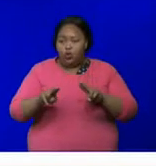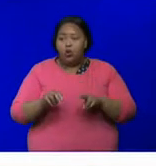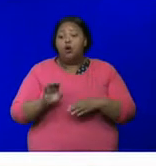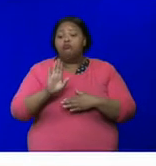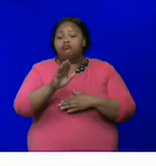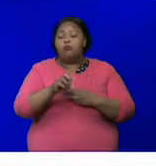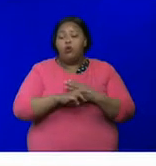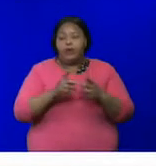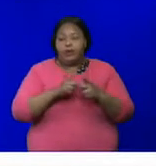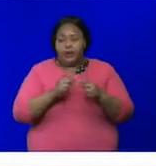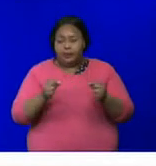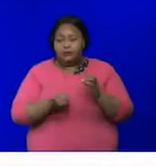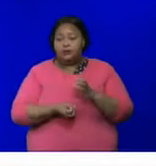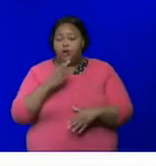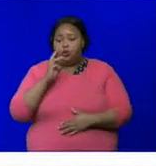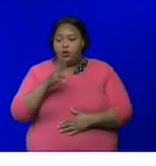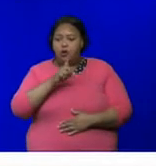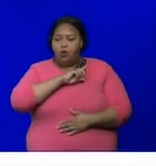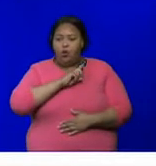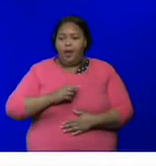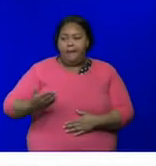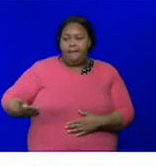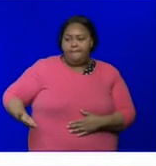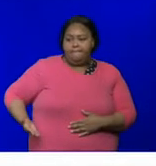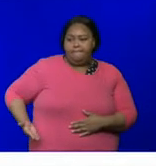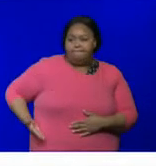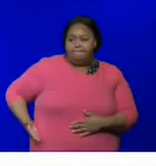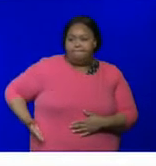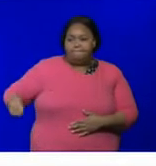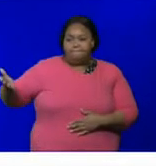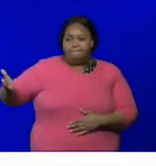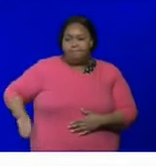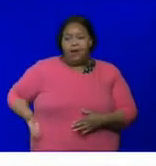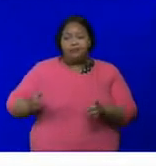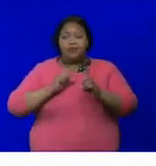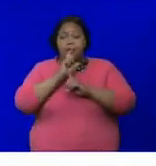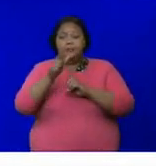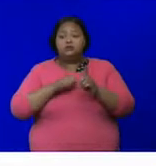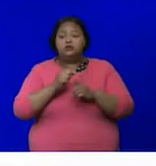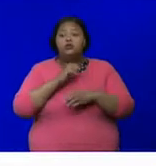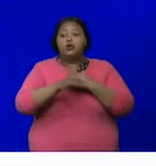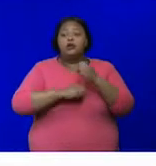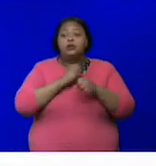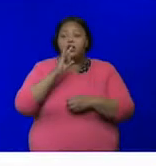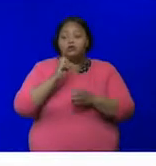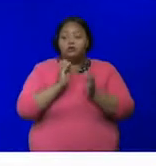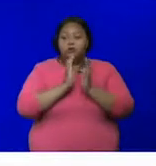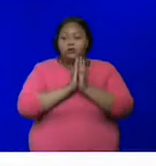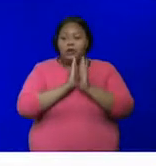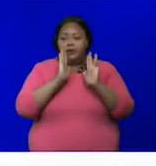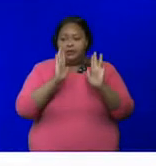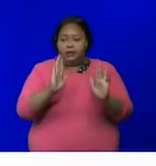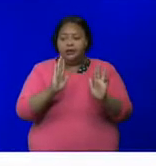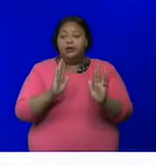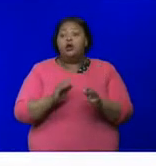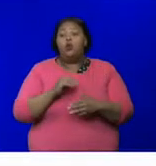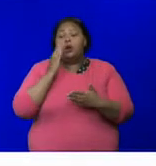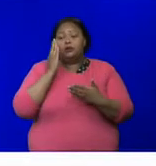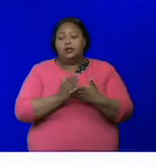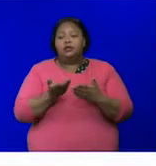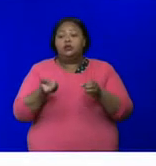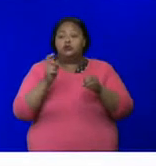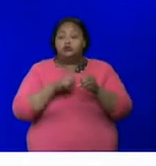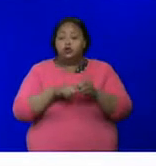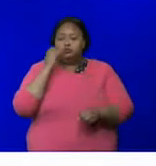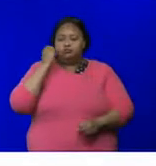engculweni. Mo Farah lo neminyaka lengu-39 wagcina kungenelwa umgcuthelwano ngalokuphelele ngeminyaka wa-2019. Mo Farah lo